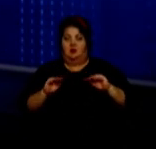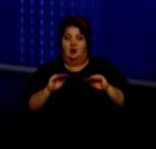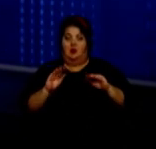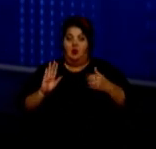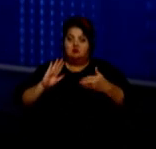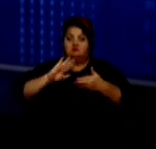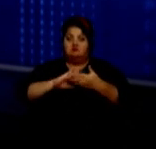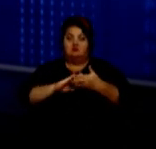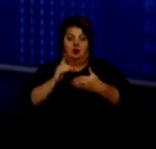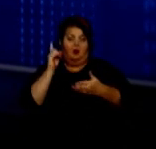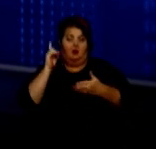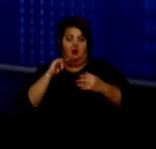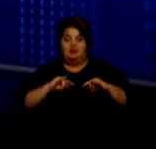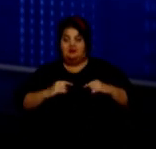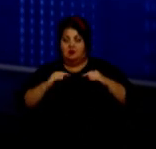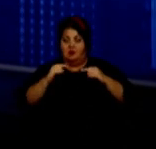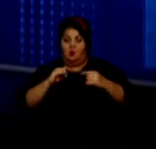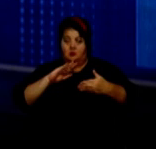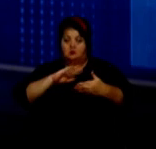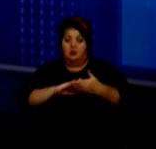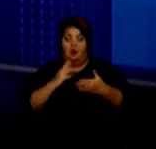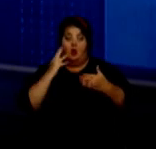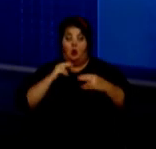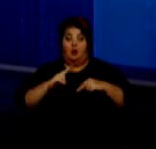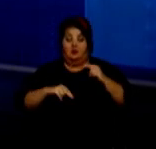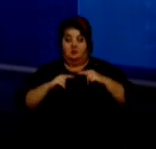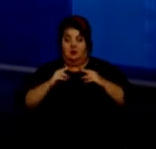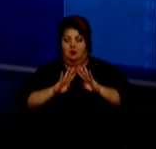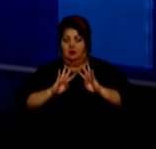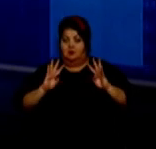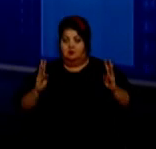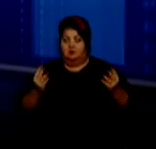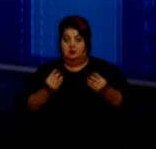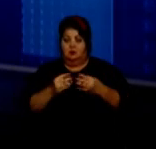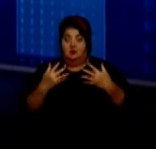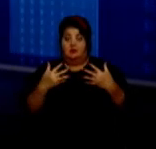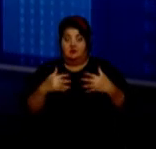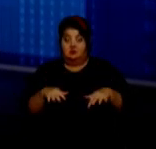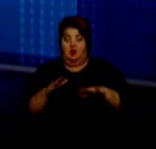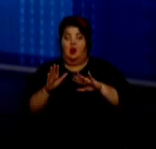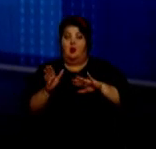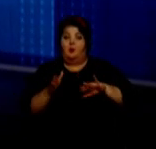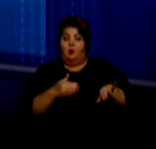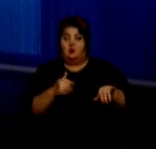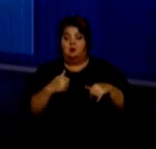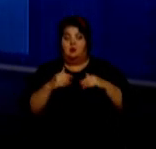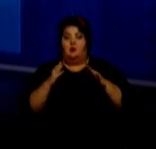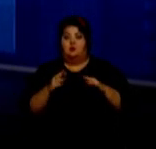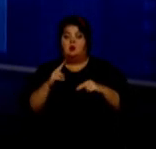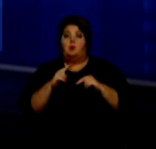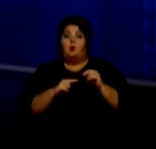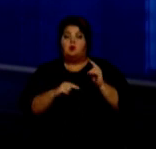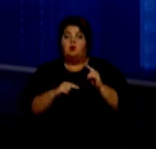історичною цеглою. І тільки коли ми виведемо ці всі стіни, зробимо всі укріплення, а потім ми будемо